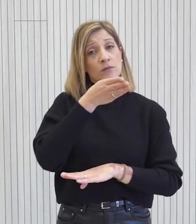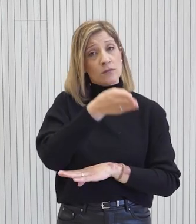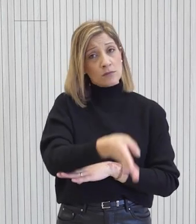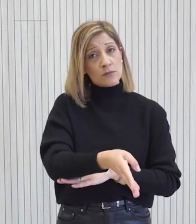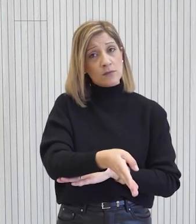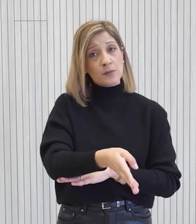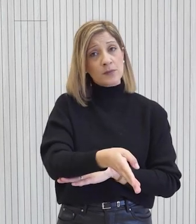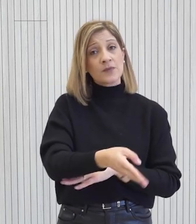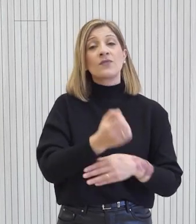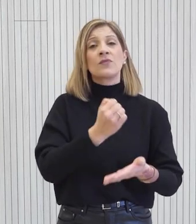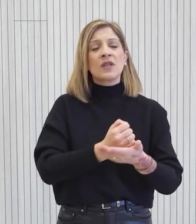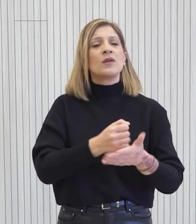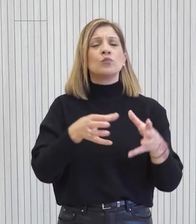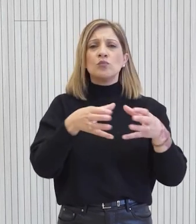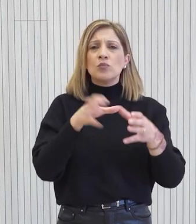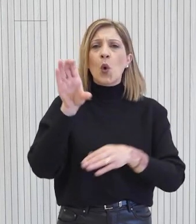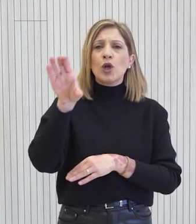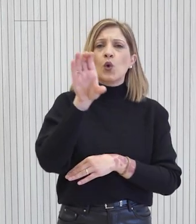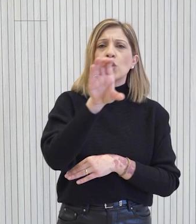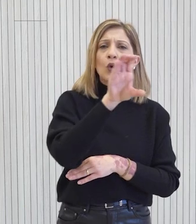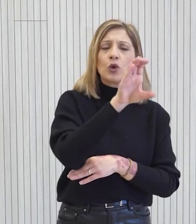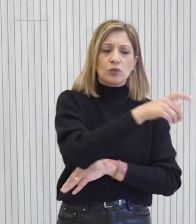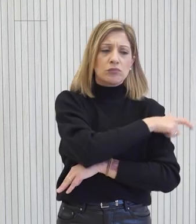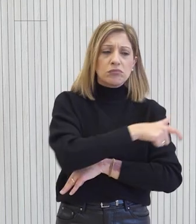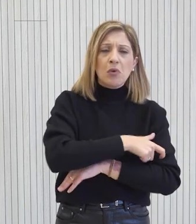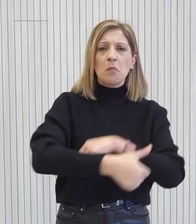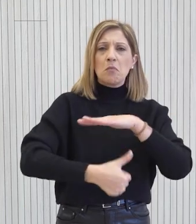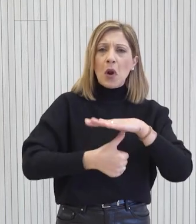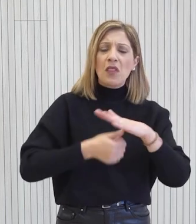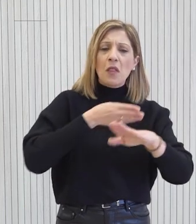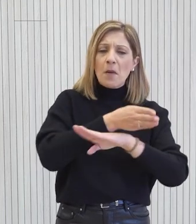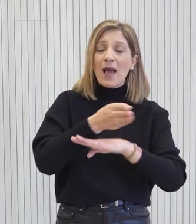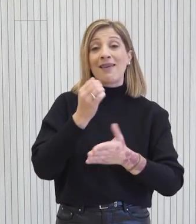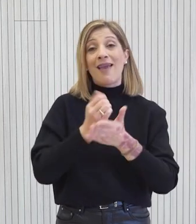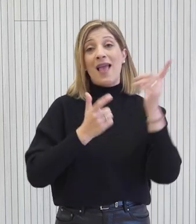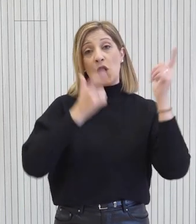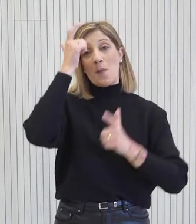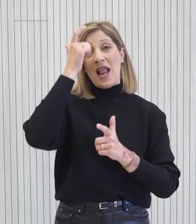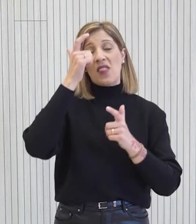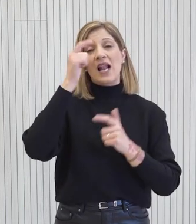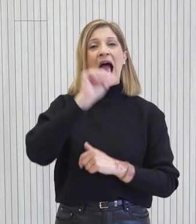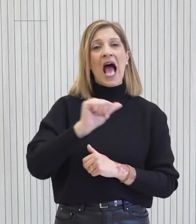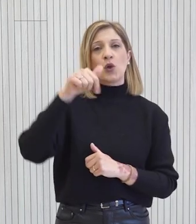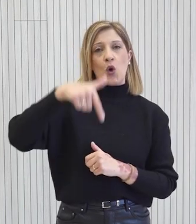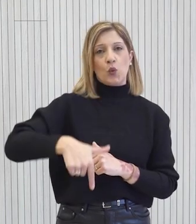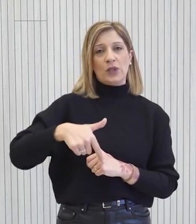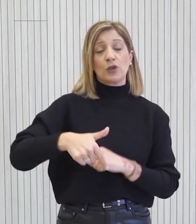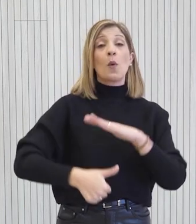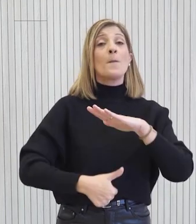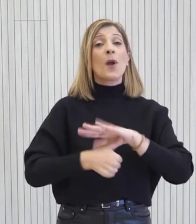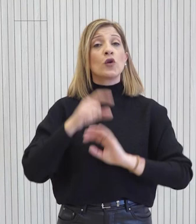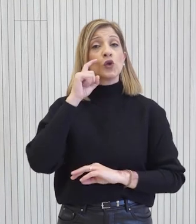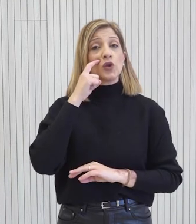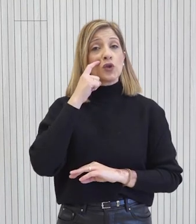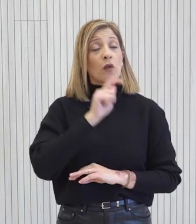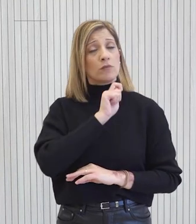είναι ηγέτες όλων των κρατών, αλλά και ο Γενικός Γραμματέας των Ηνωμένων Εθνών, κ. Αντώνιο Κουτέρες. Ο Πρόεδρος της